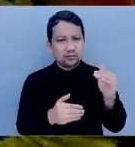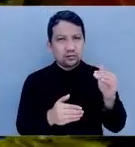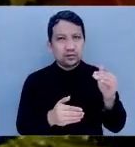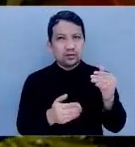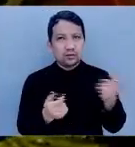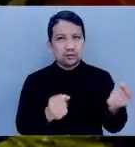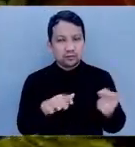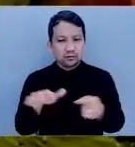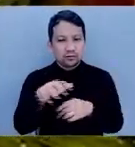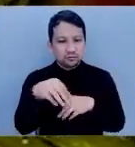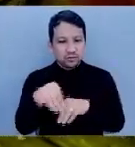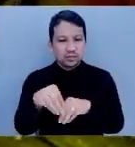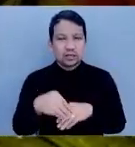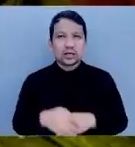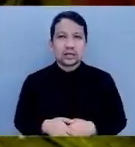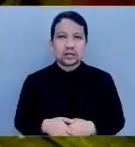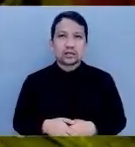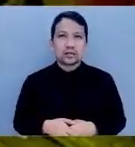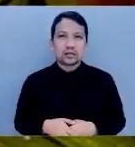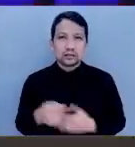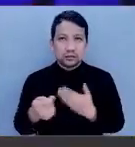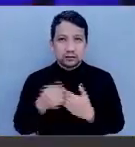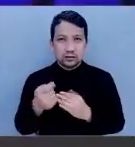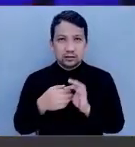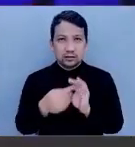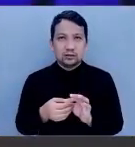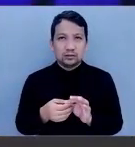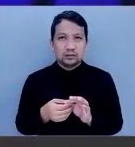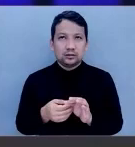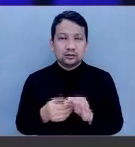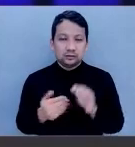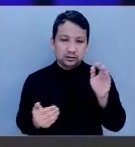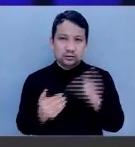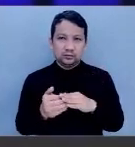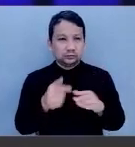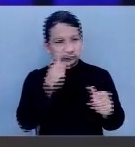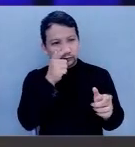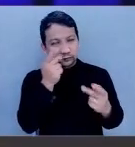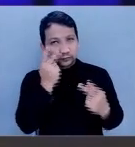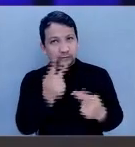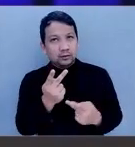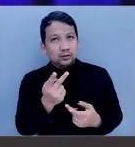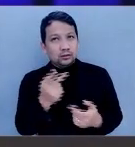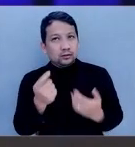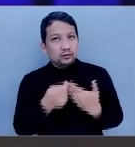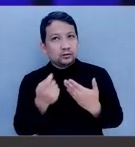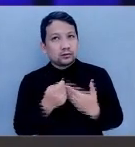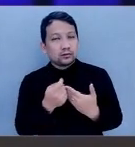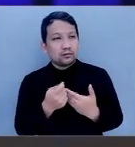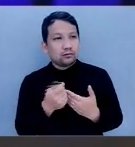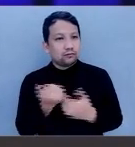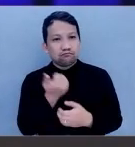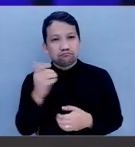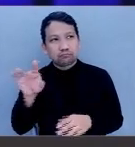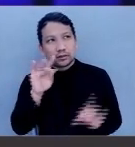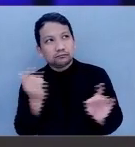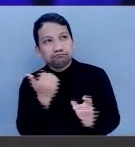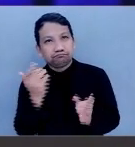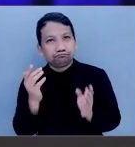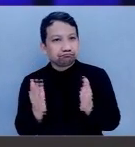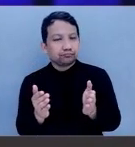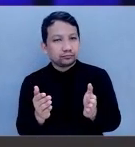sa Merkado It's temporary so as soon as we can see and a a better option of